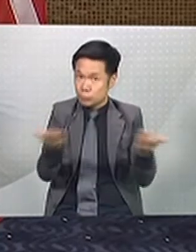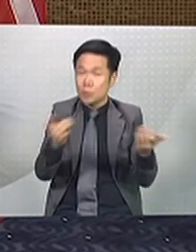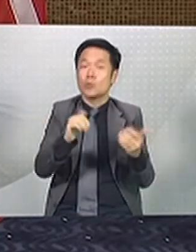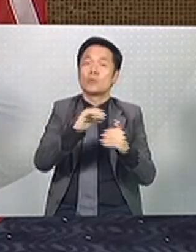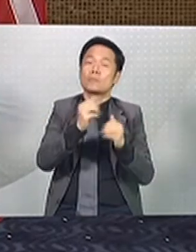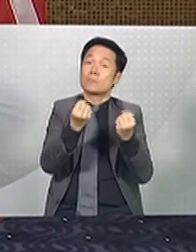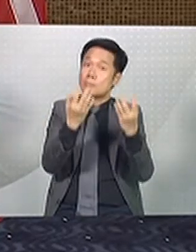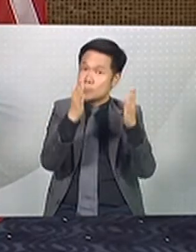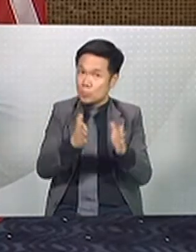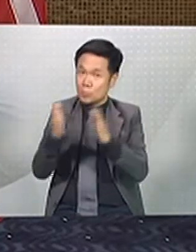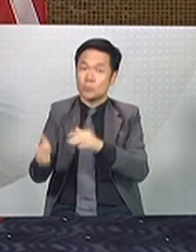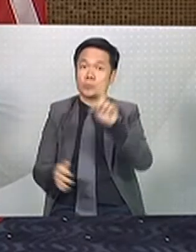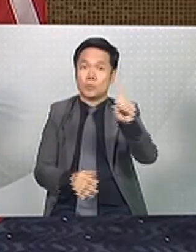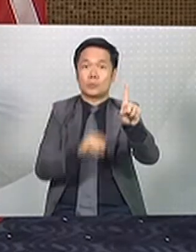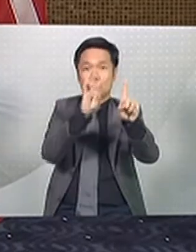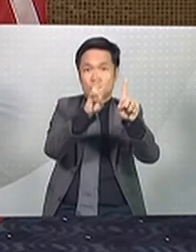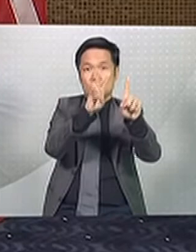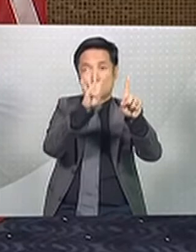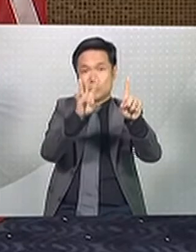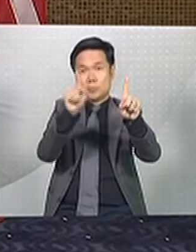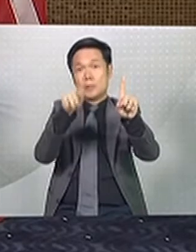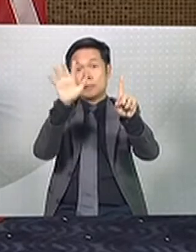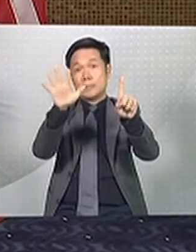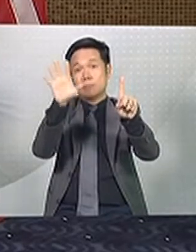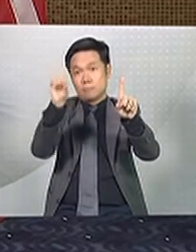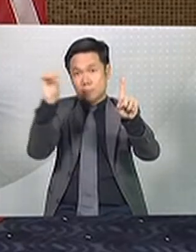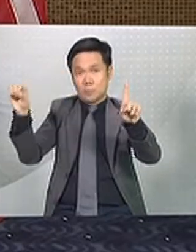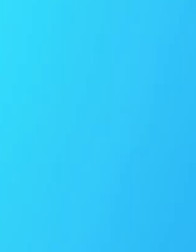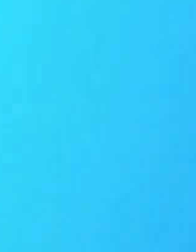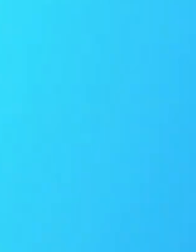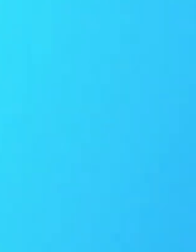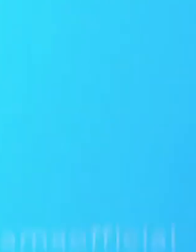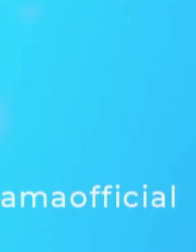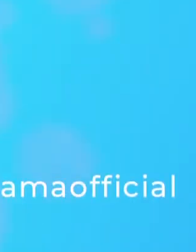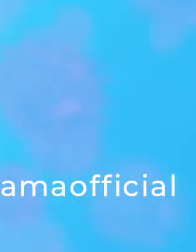seramai 174,500 orang peminjam.